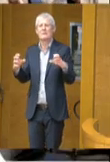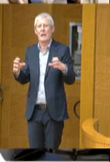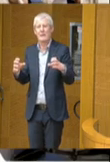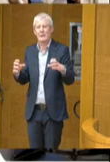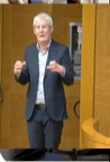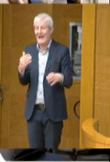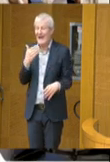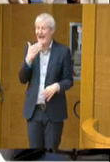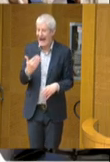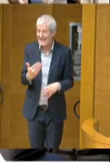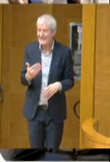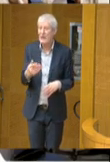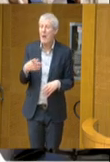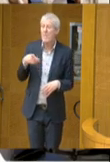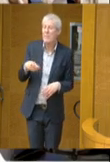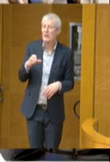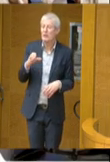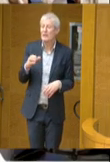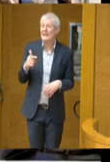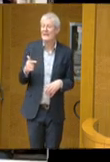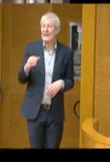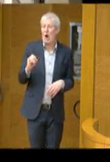Questo avviene attraverso l'avvio di PCTO,